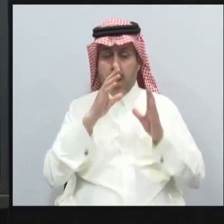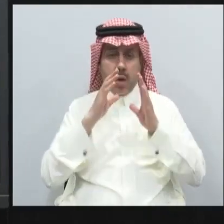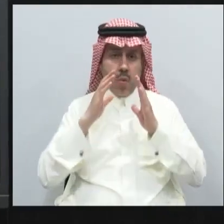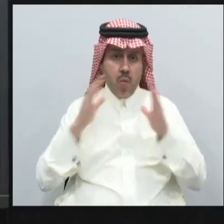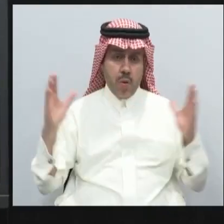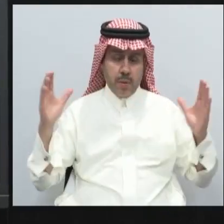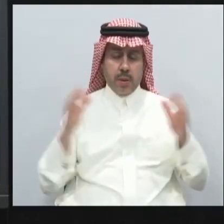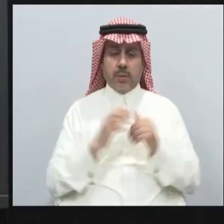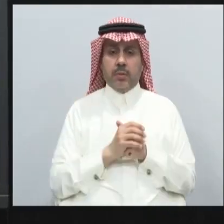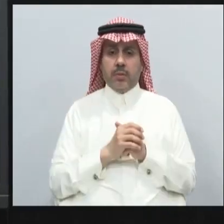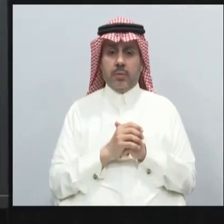الله وبركاته